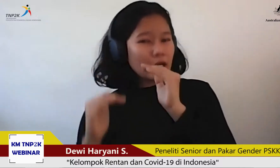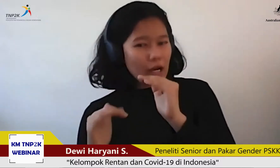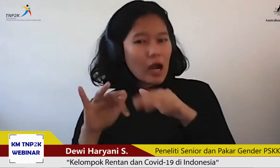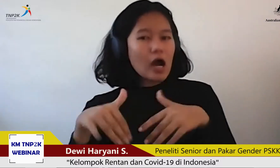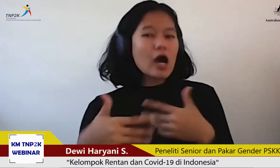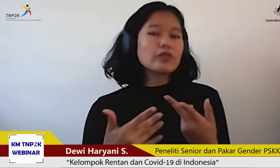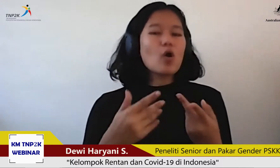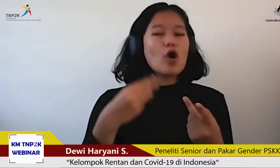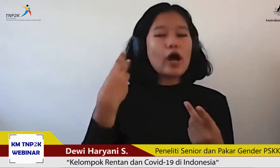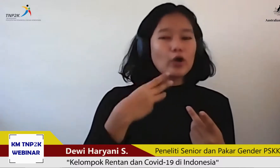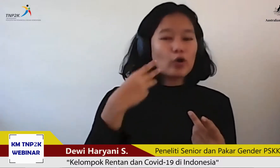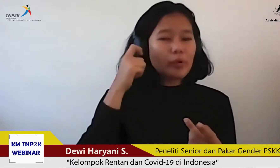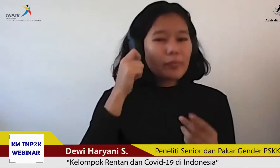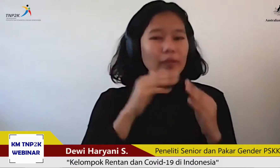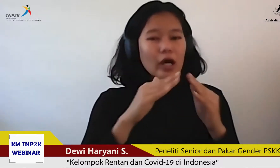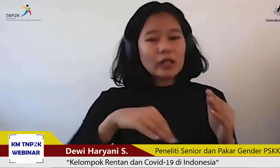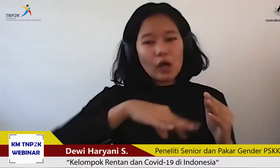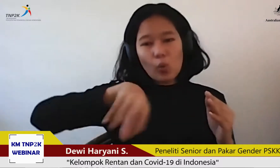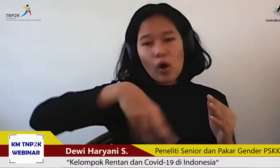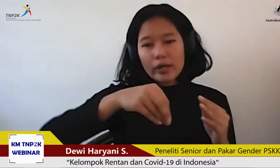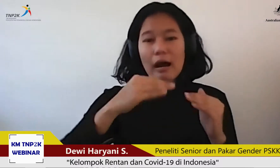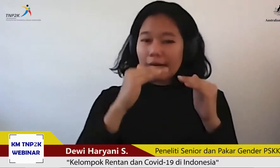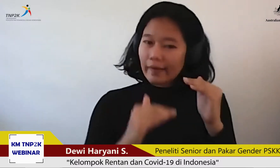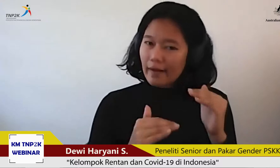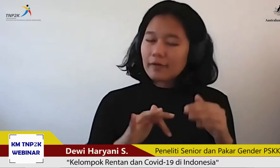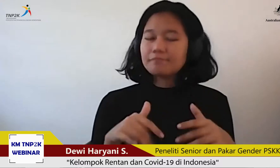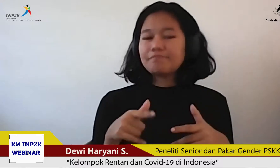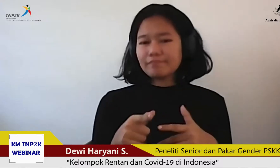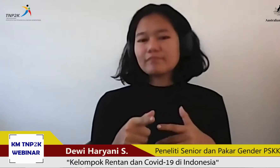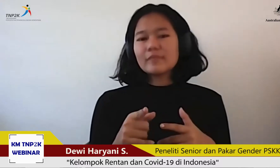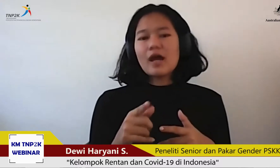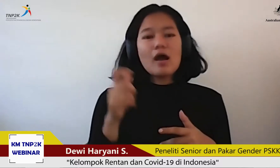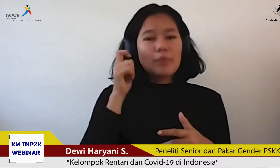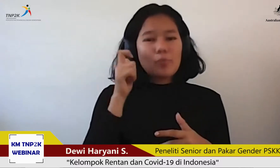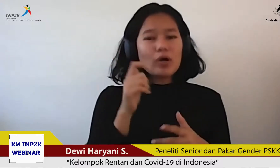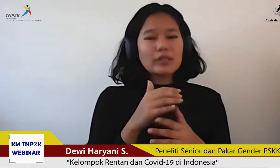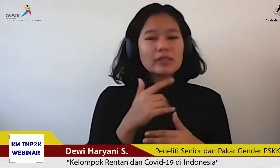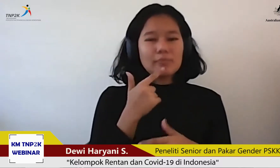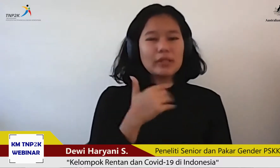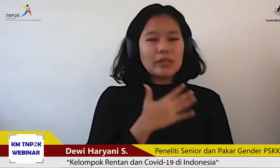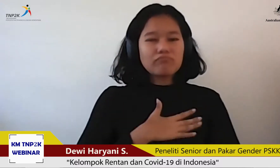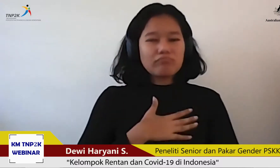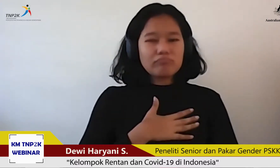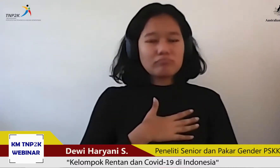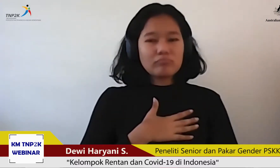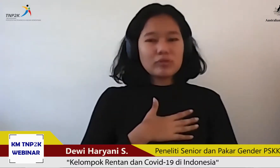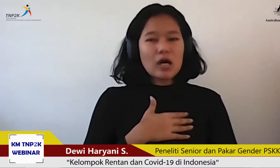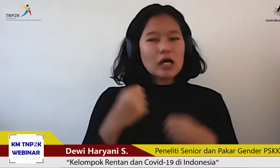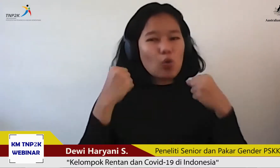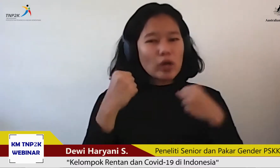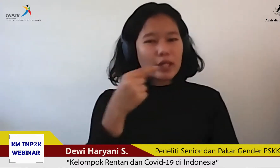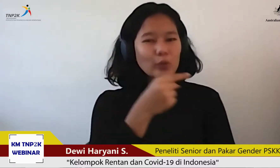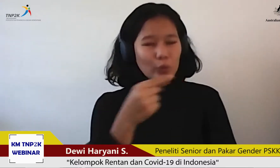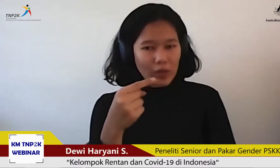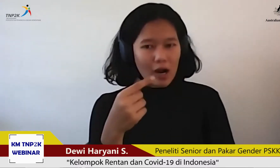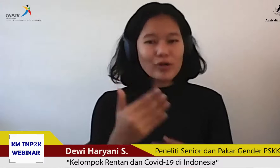kontribusi ekonomi dalam keluarganya itu rendah sehingga mereka kurang memiliki power. Mungkin yang dimaksud oleh